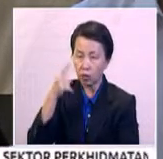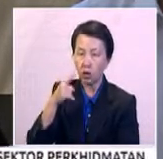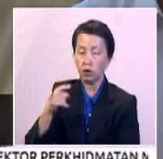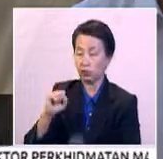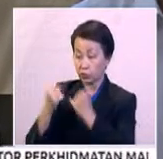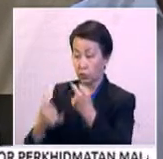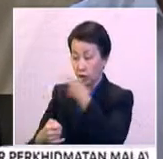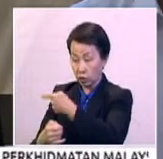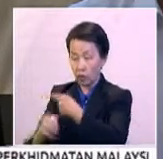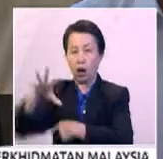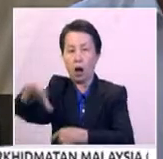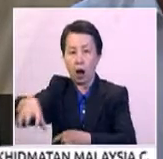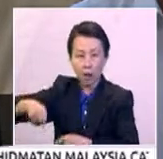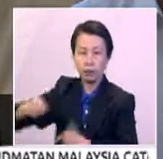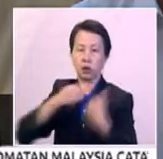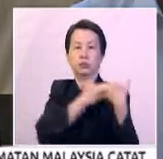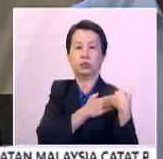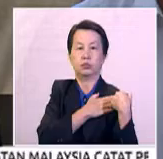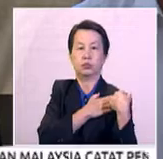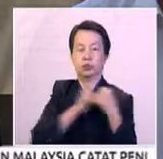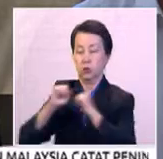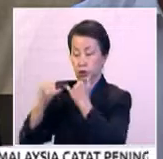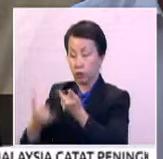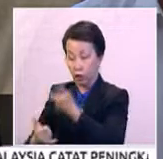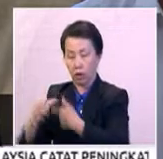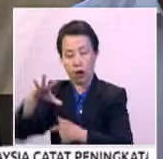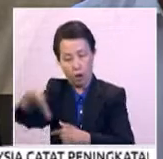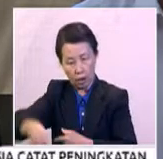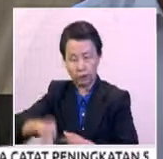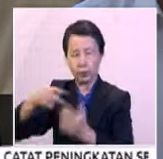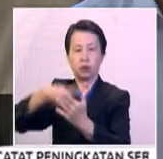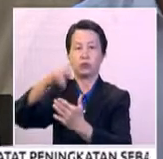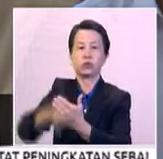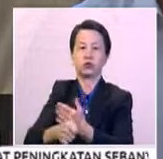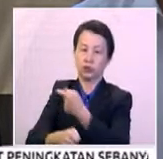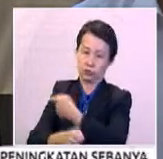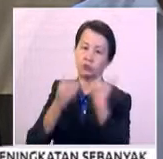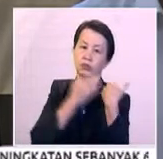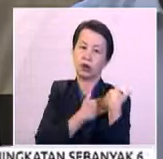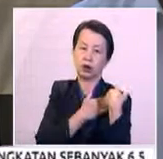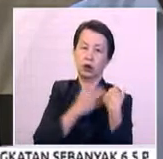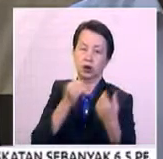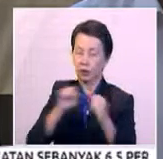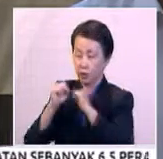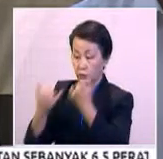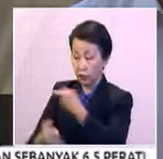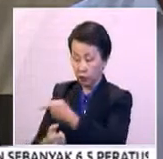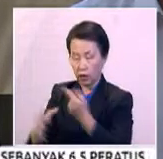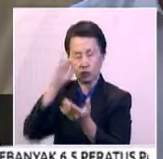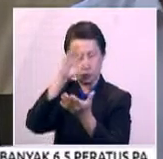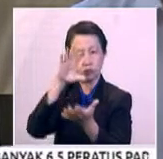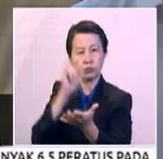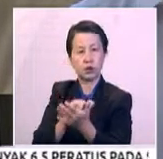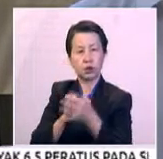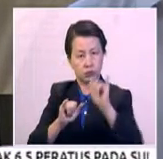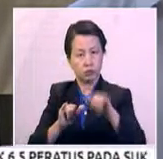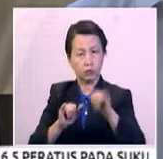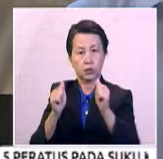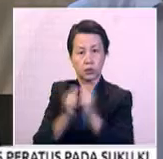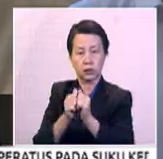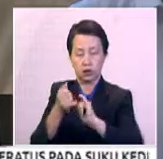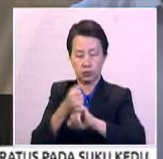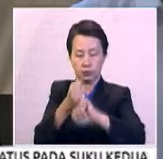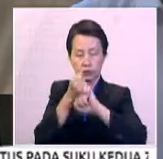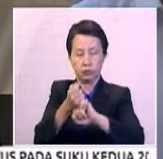alih syarikat tersebut dan mengambil alih projek ini, dan mereka yakin bahawa dengan adanya